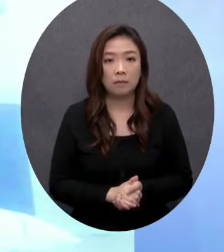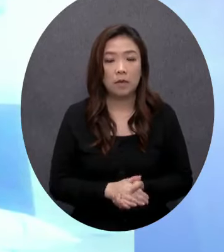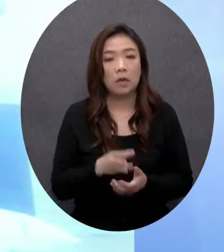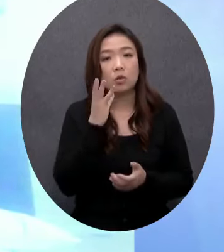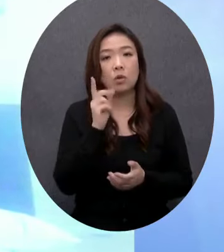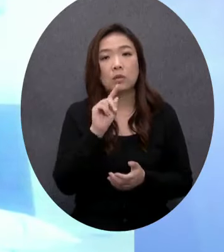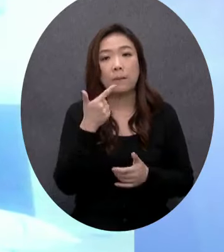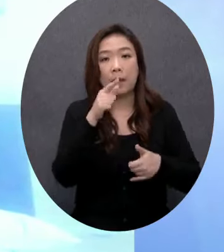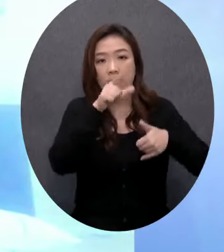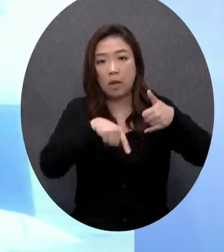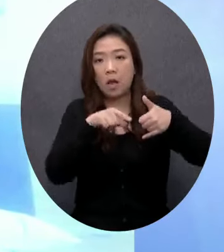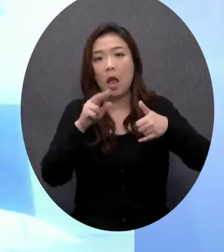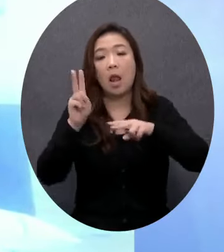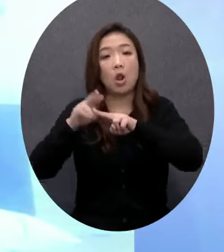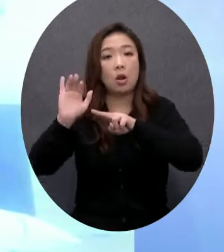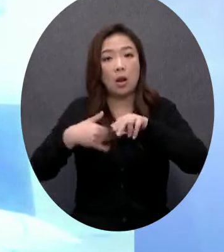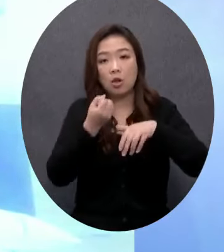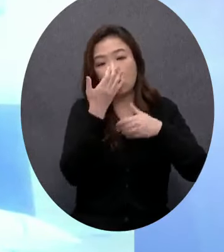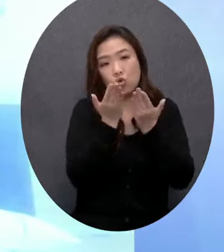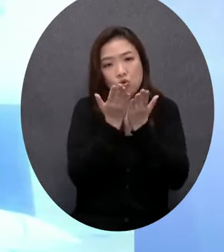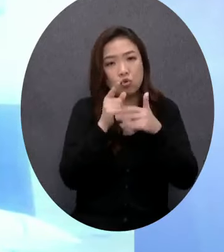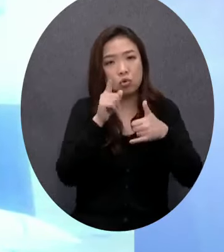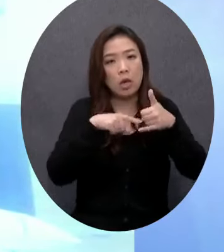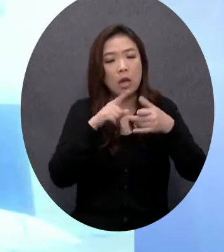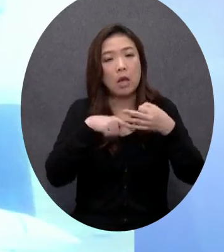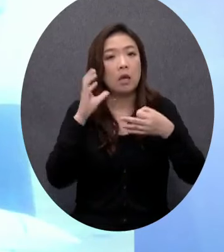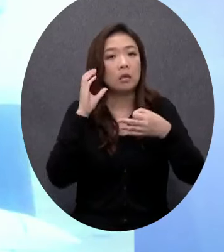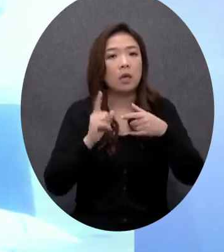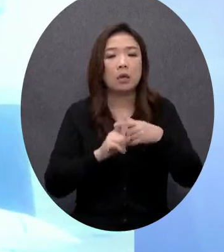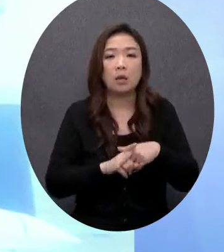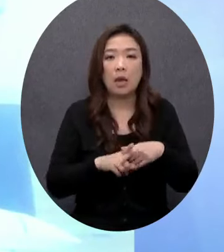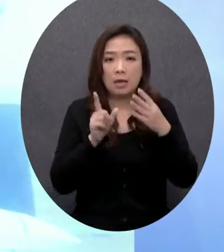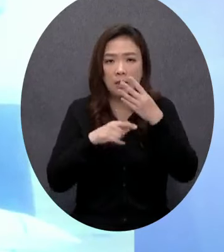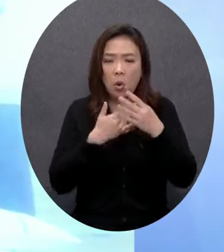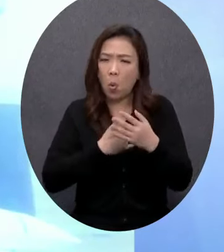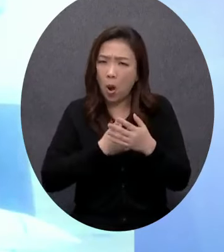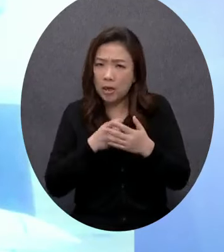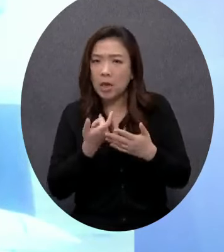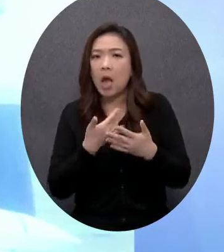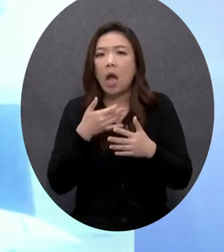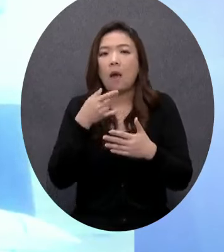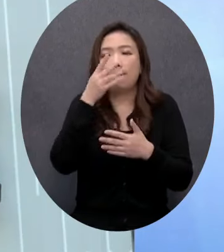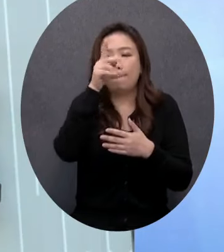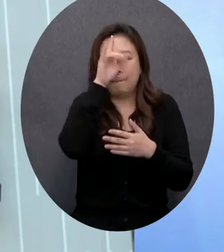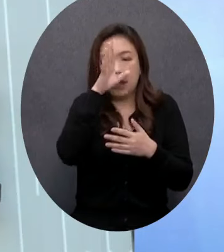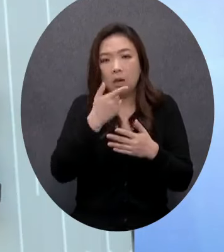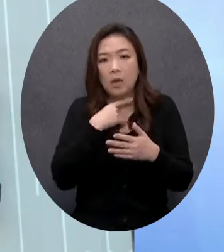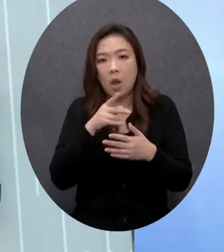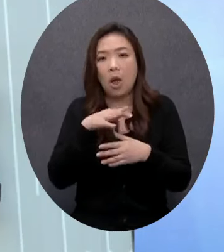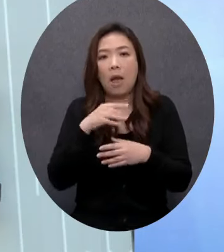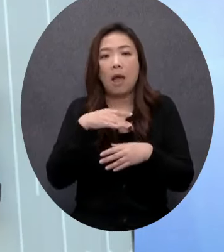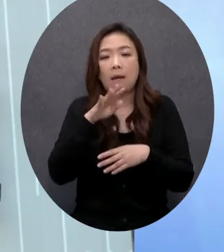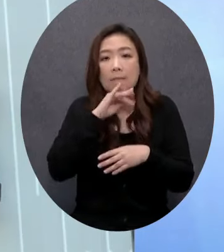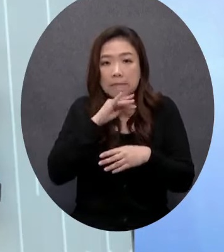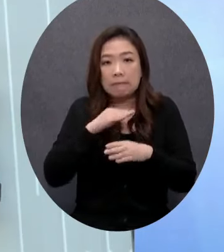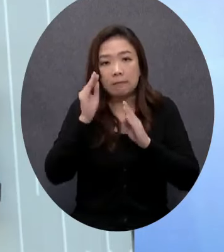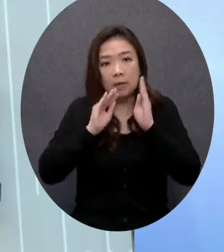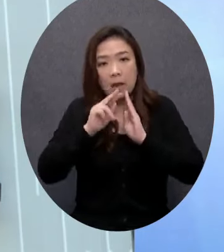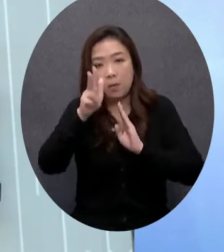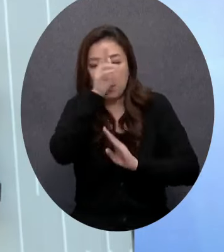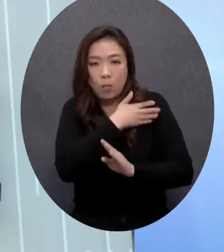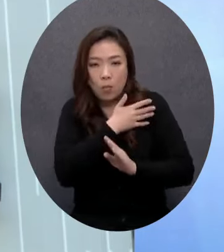18岁由内地来港读书的陈同学，上个月怀疑代入假冒官员电话骗案，因为银行有怀疑已暂停